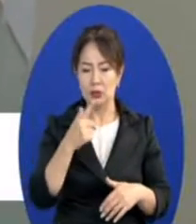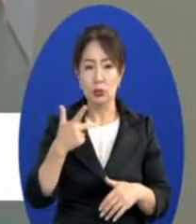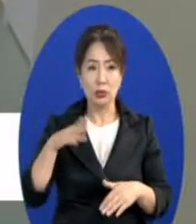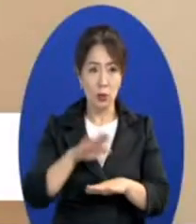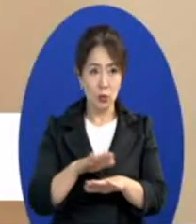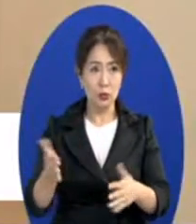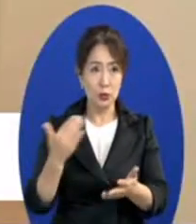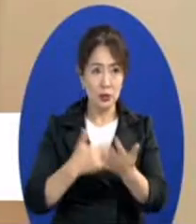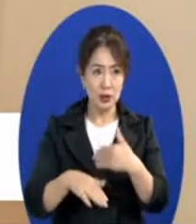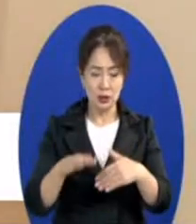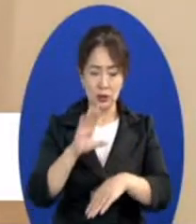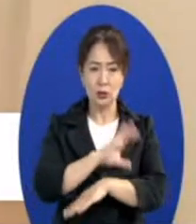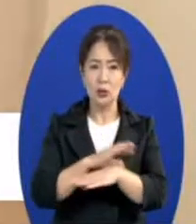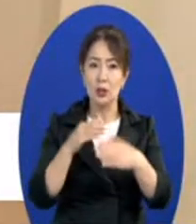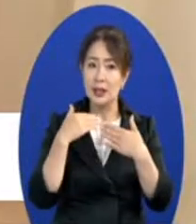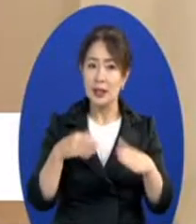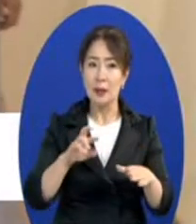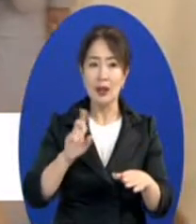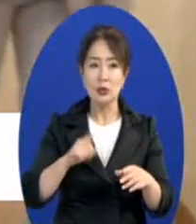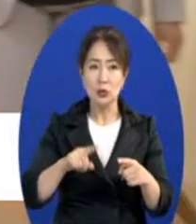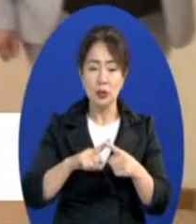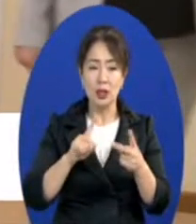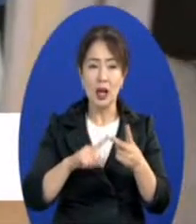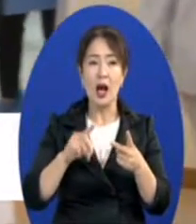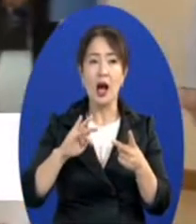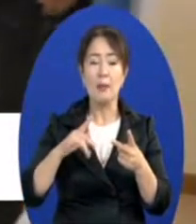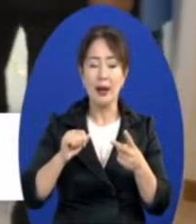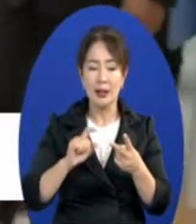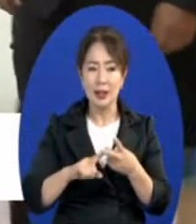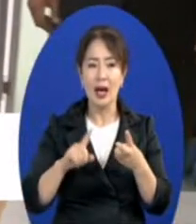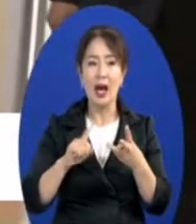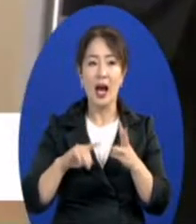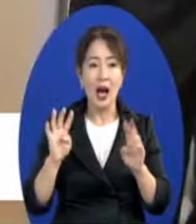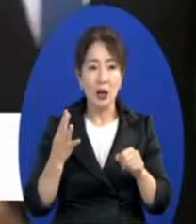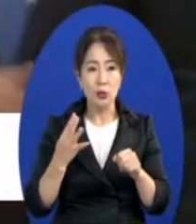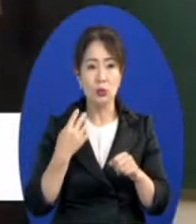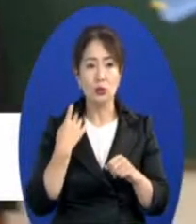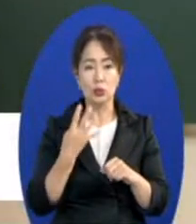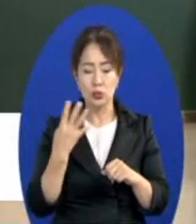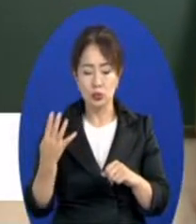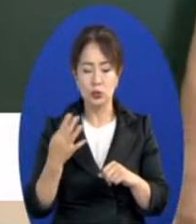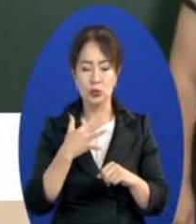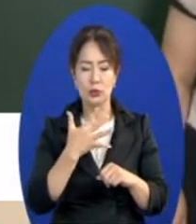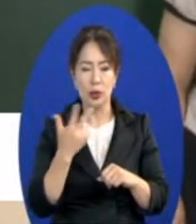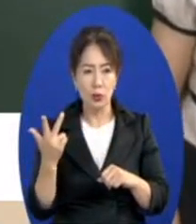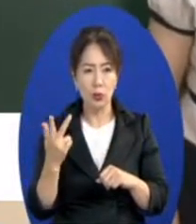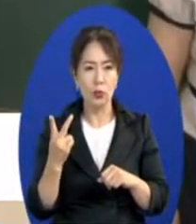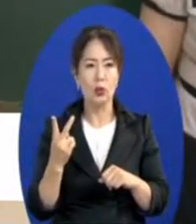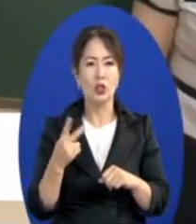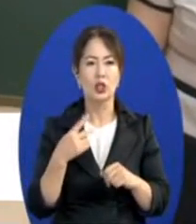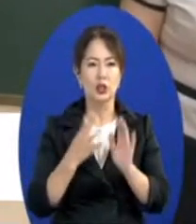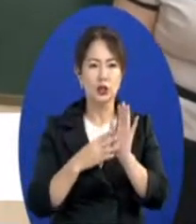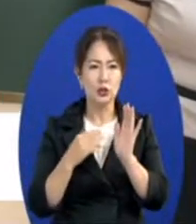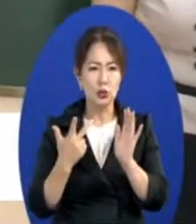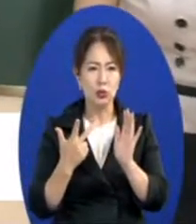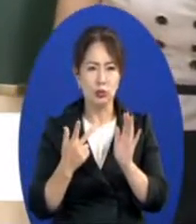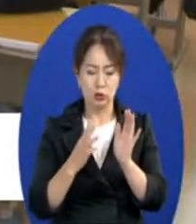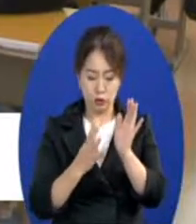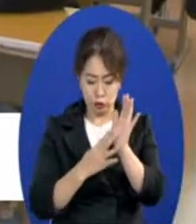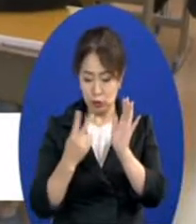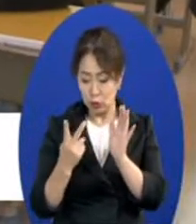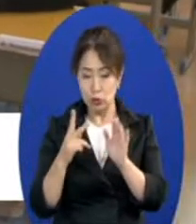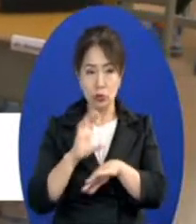суралцж байна. Энэ сургууль ашиглалтанд орсноор Баянзүрх, Амгалан Цогцолбор, 14-44, 53, 92 зэрэг 6 сургуулийн ачаалал